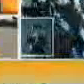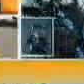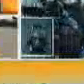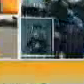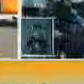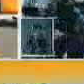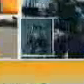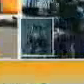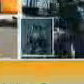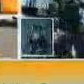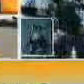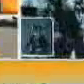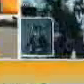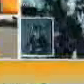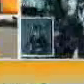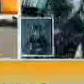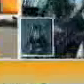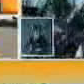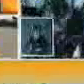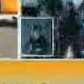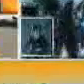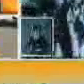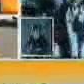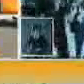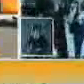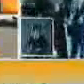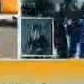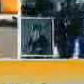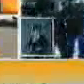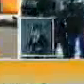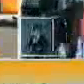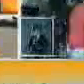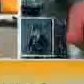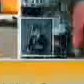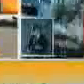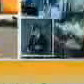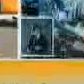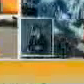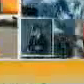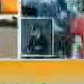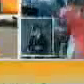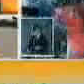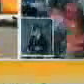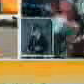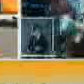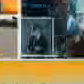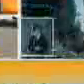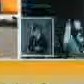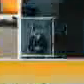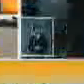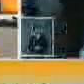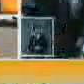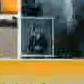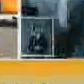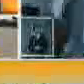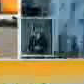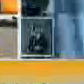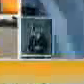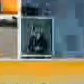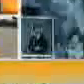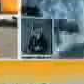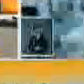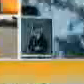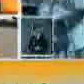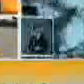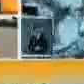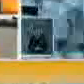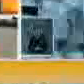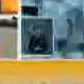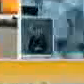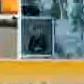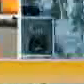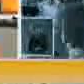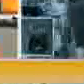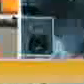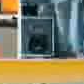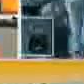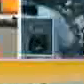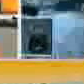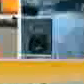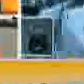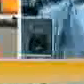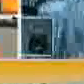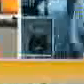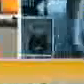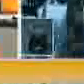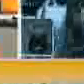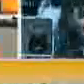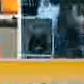อย่าทำร้ายประชาชนเลยขอร้องเถอะอะไรเงี้ยก็โวยวายเดินมาโวยวายตอนเขาจะเดินมาเขามาที่แถวทหารแต่ยังมาไม่ถึงนะไอตอนมาไม่